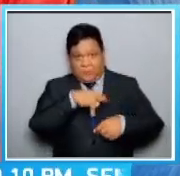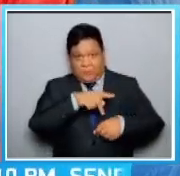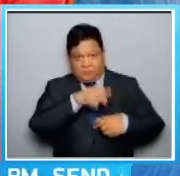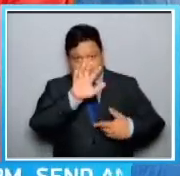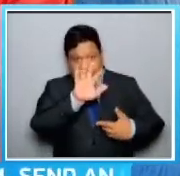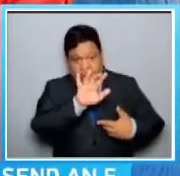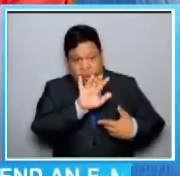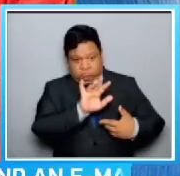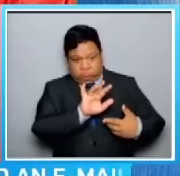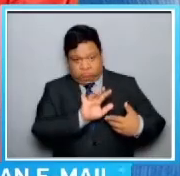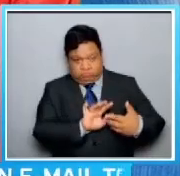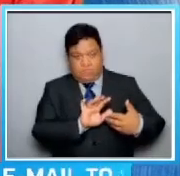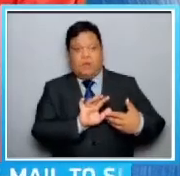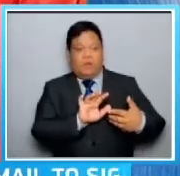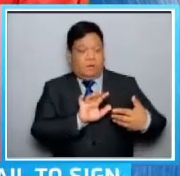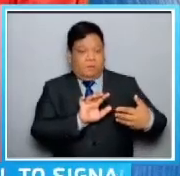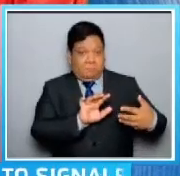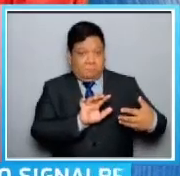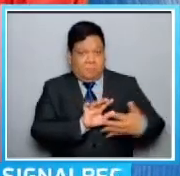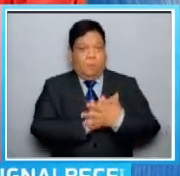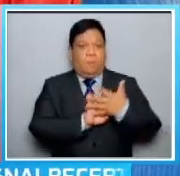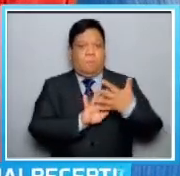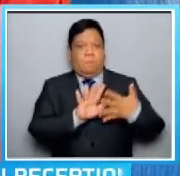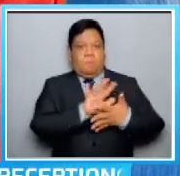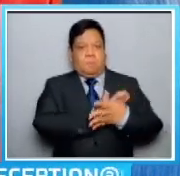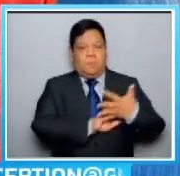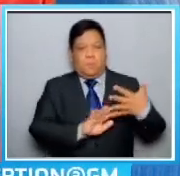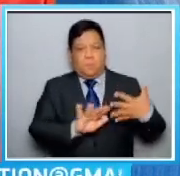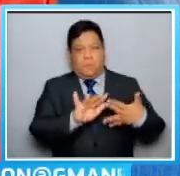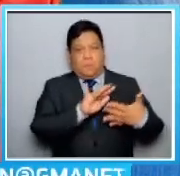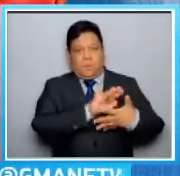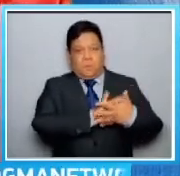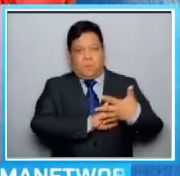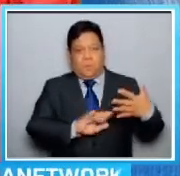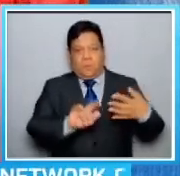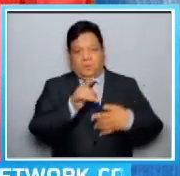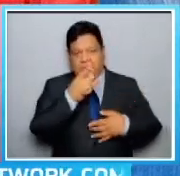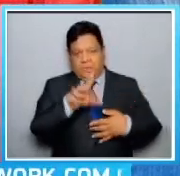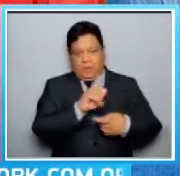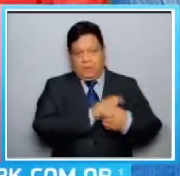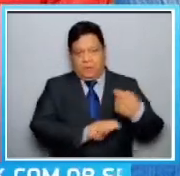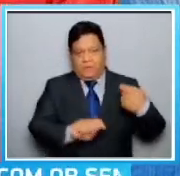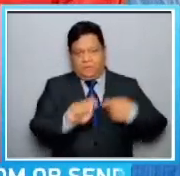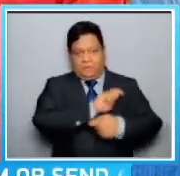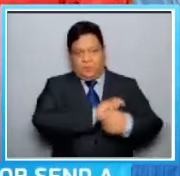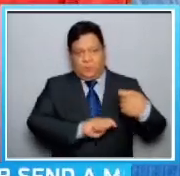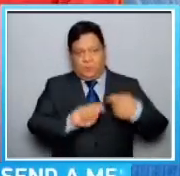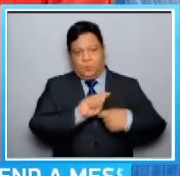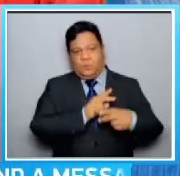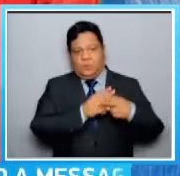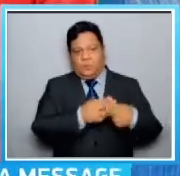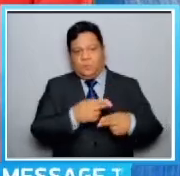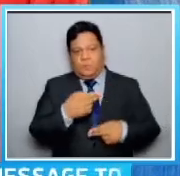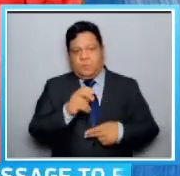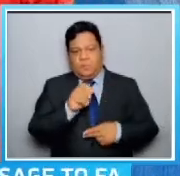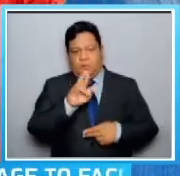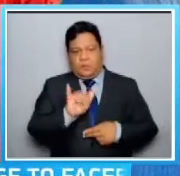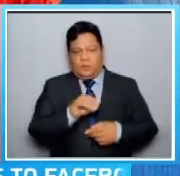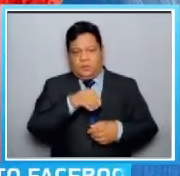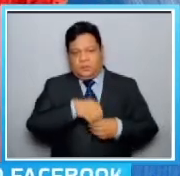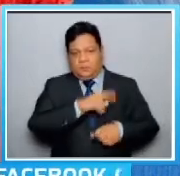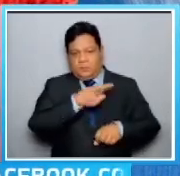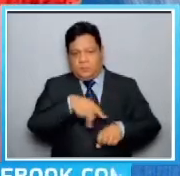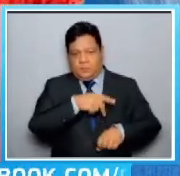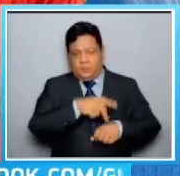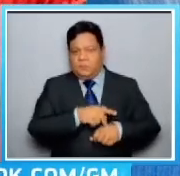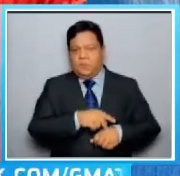ng bagyong Hinamnor o tawagin na nating Henry, isa na lamang yung bagyo dito sa loob ng ating PIR. Hindi po sila magkakasabay